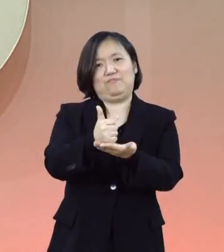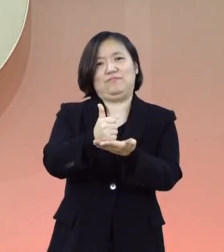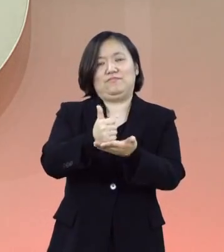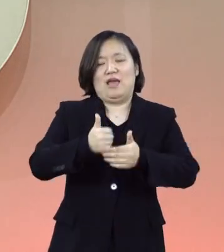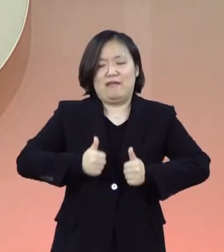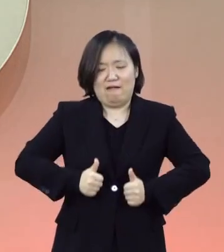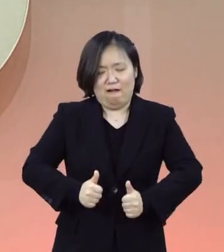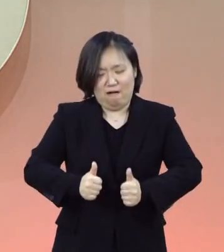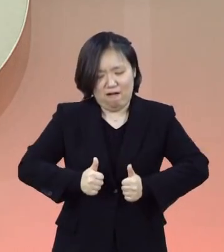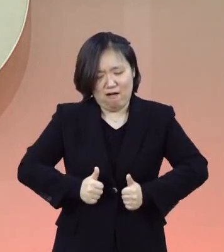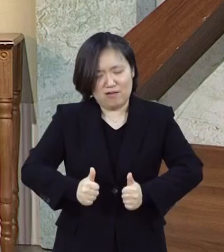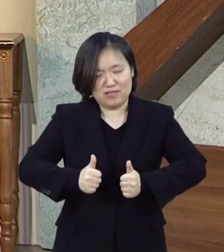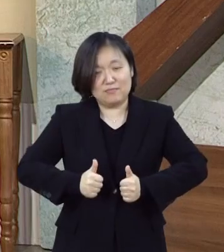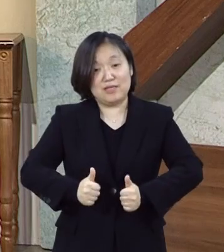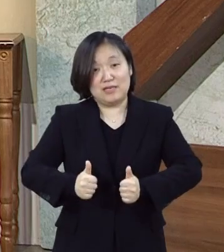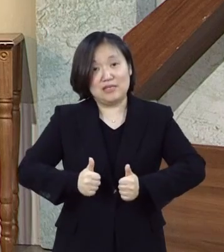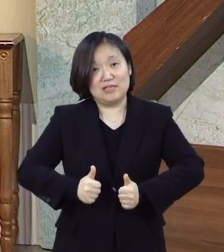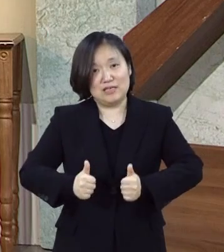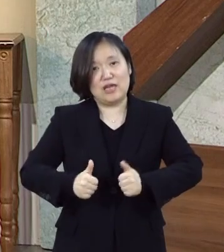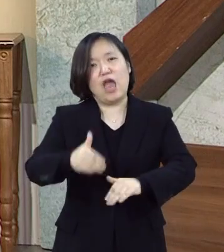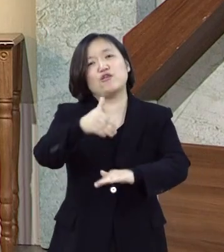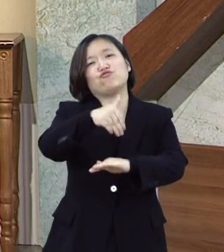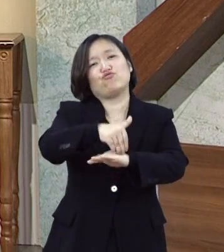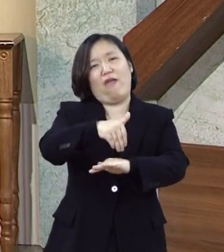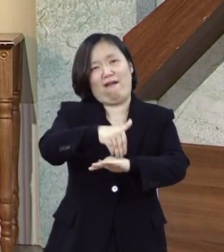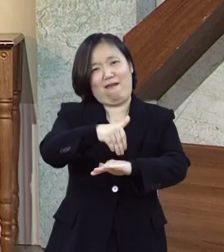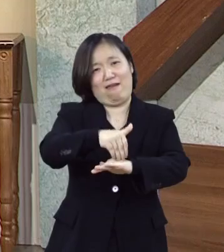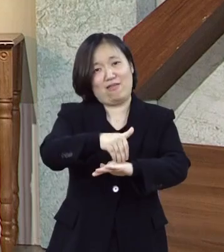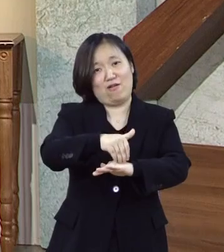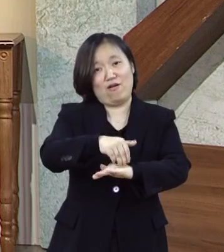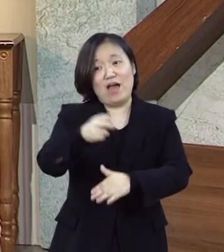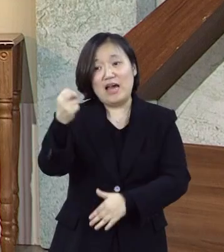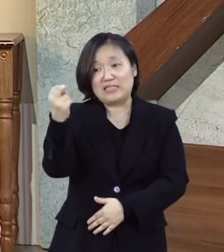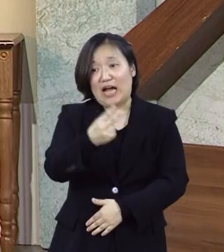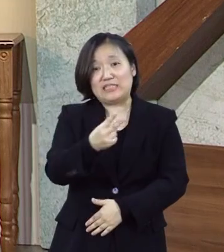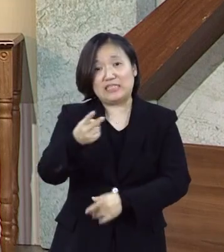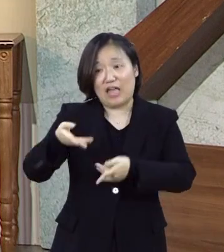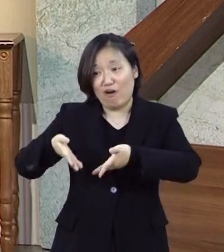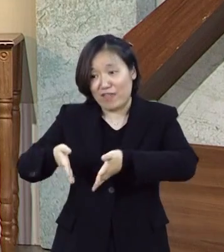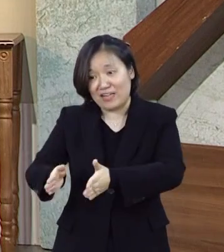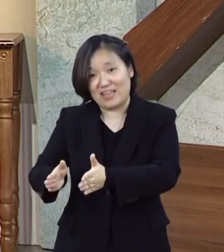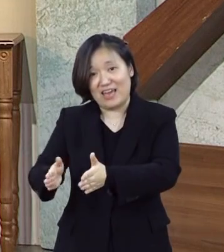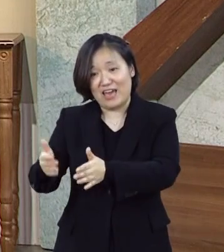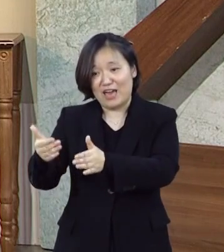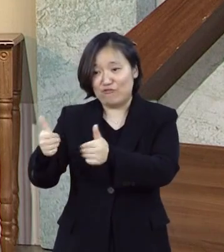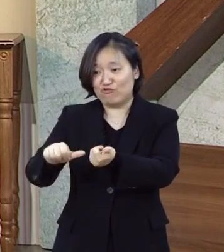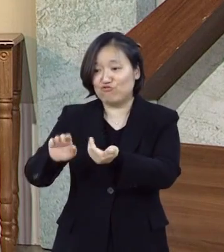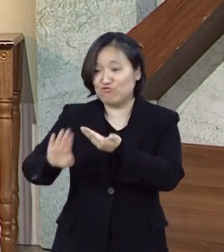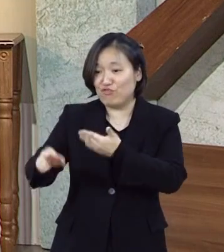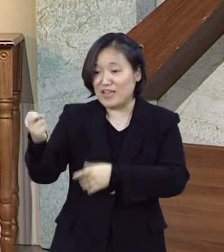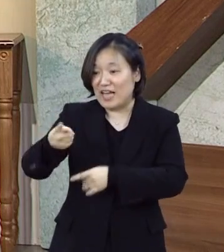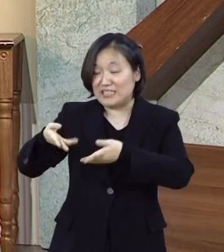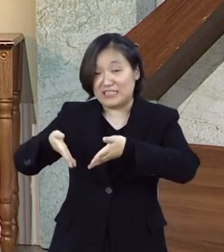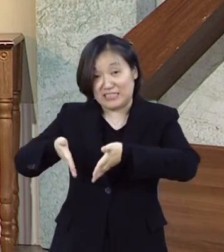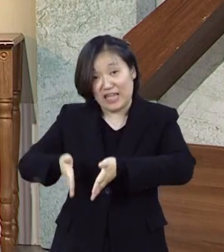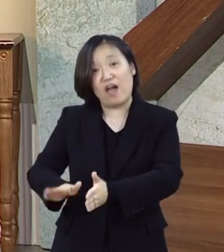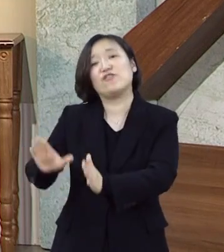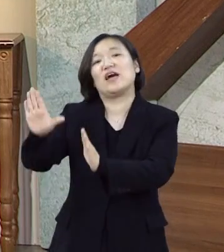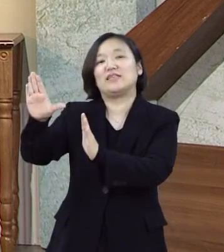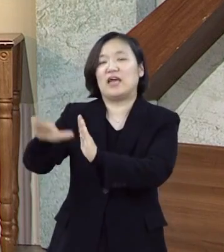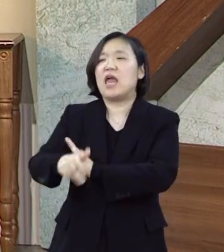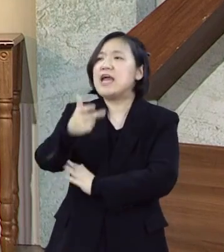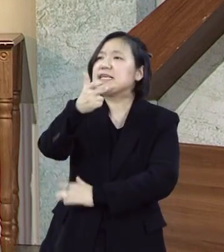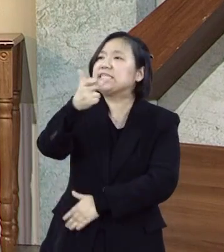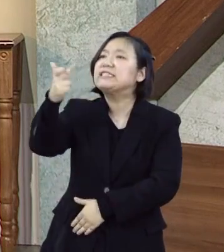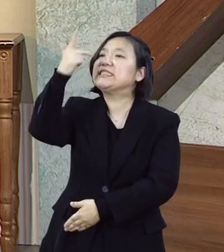공덕의 힘으로 그 다다음 생에는 다시 그런 큰 스님, 사람들에게 널리 법을